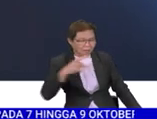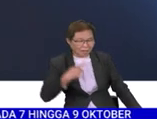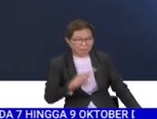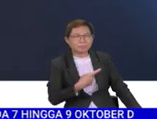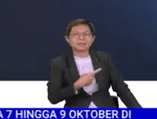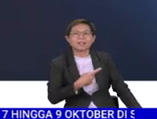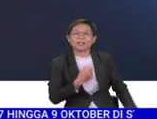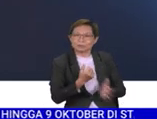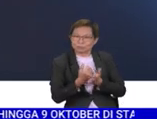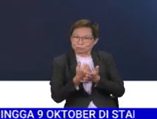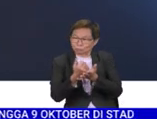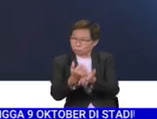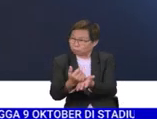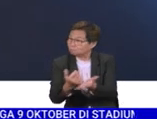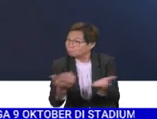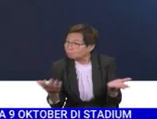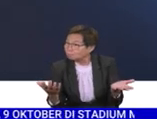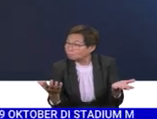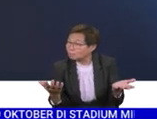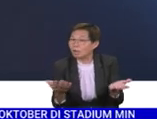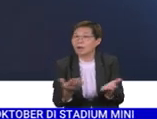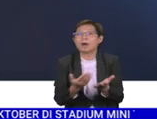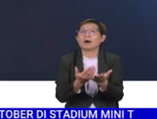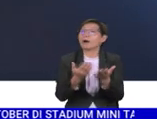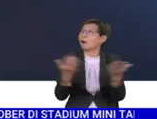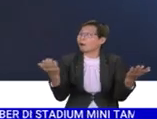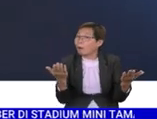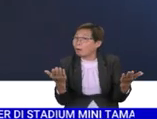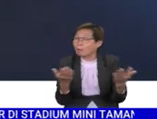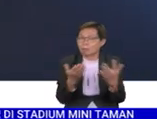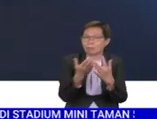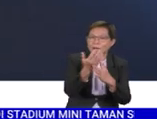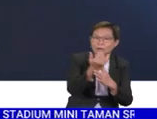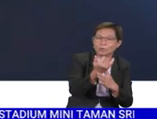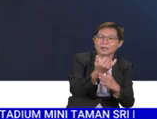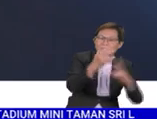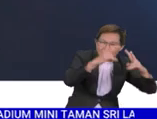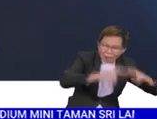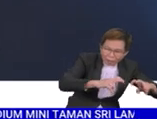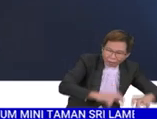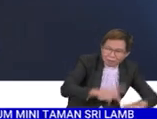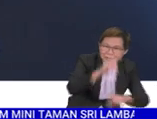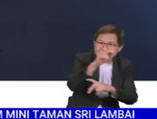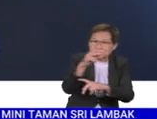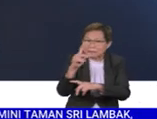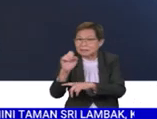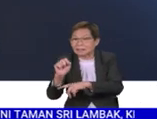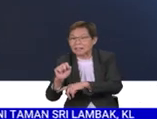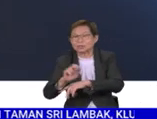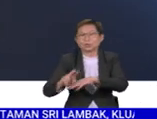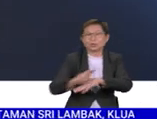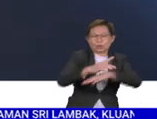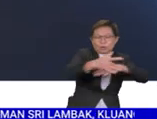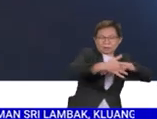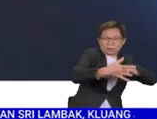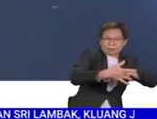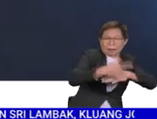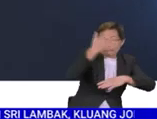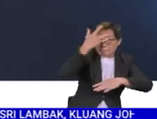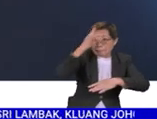santuni melalui analisis teks menggunakan teknologi kepintaran